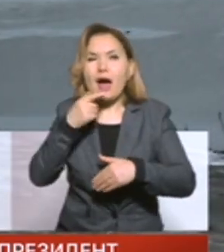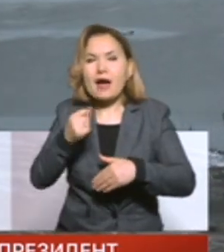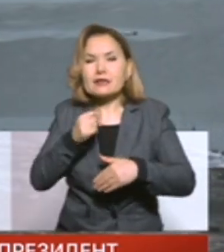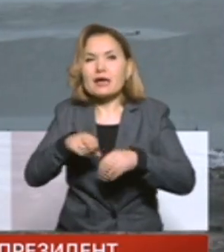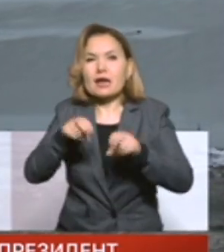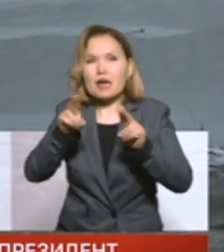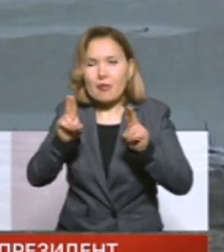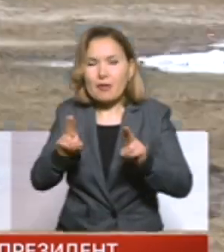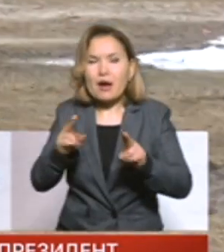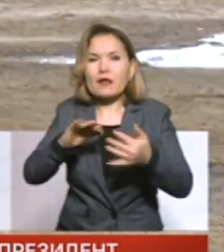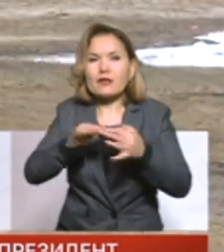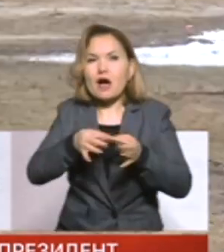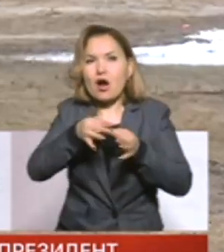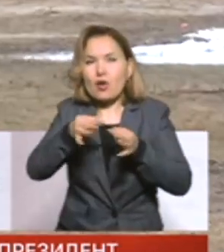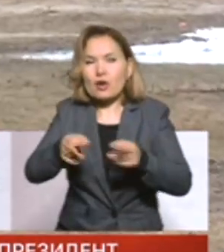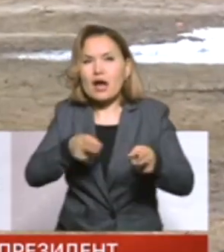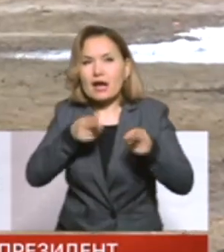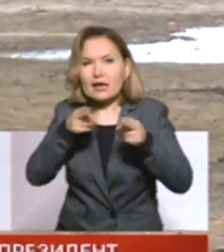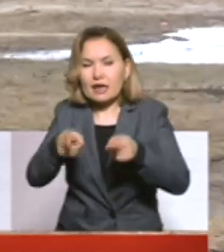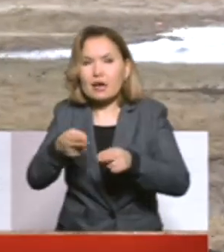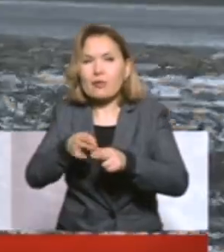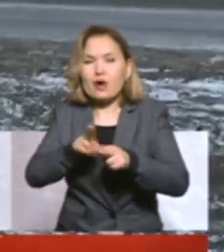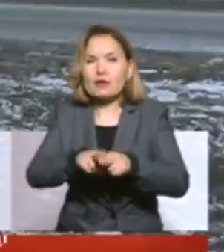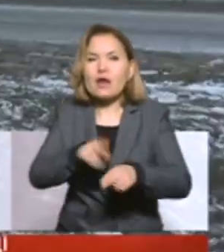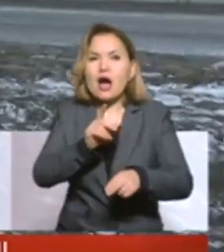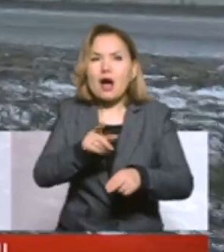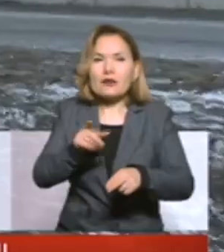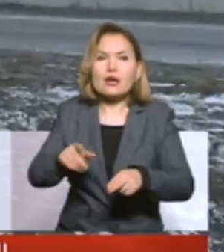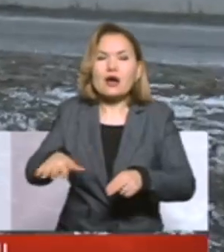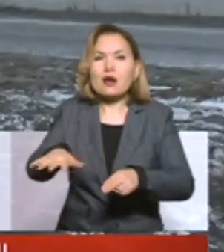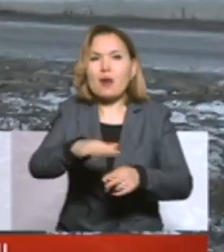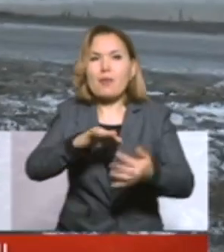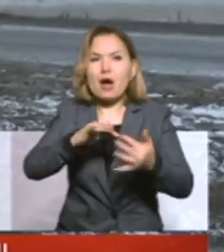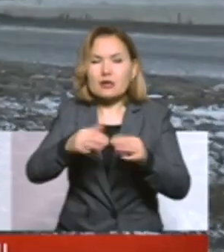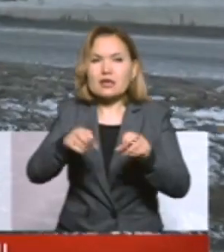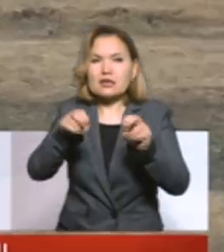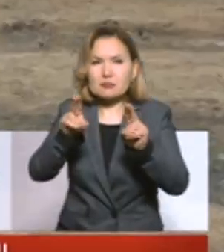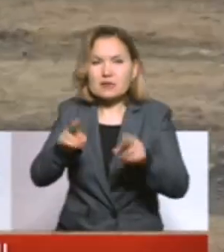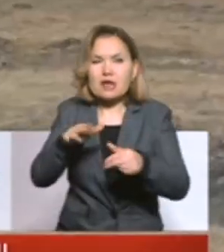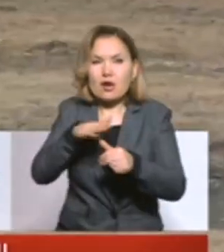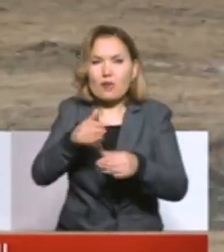жылусыз қалған Сырым ауданының Жымпиты, Бұлдырты, Өлеңті ауылдарына көмекке